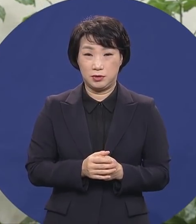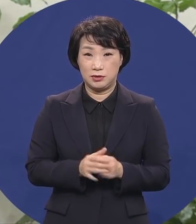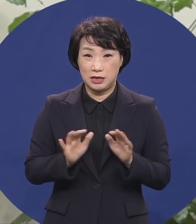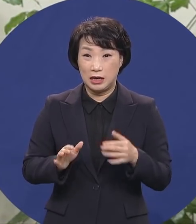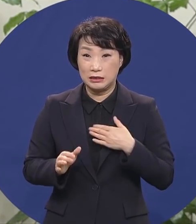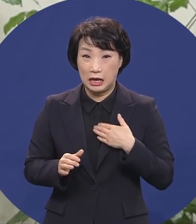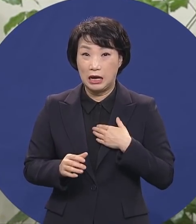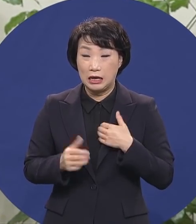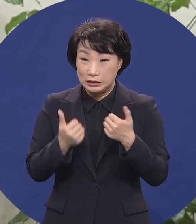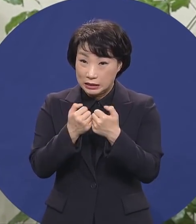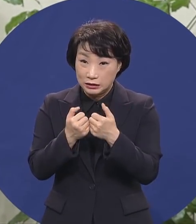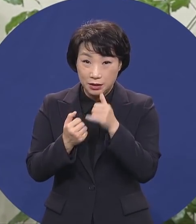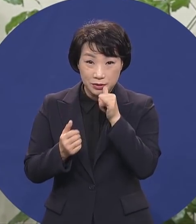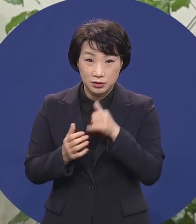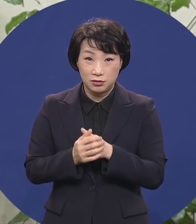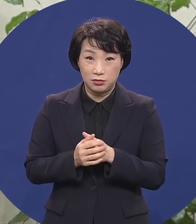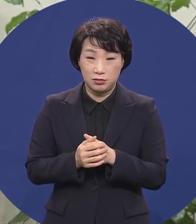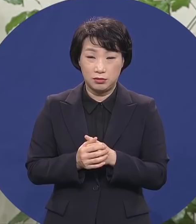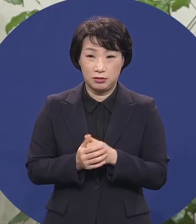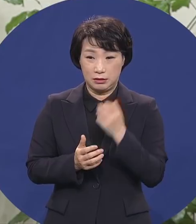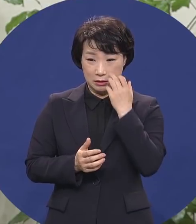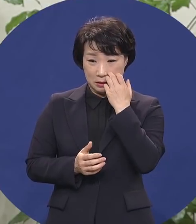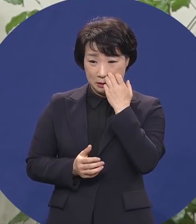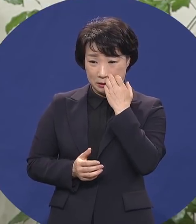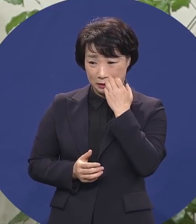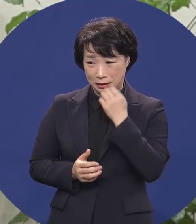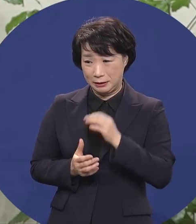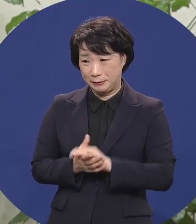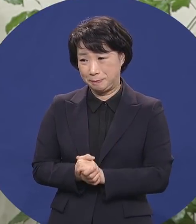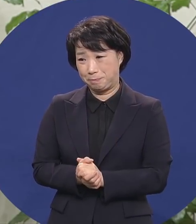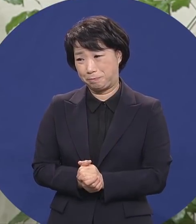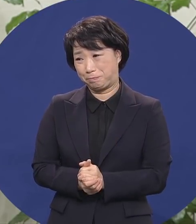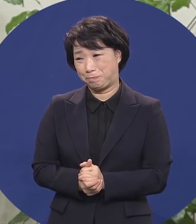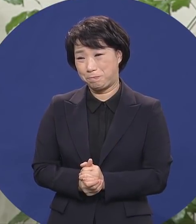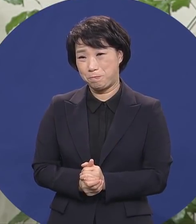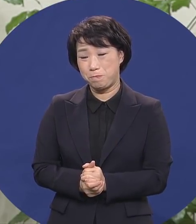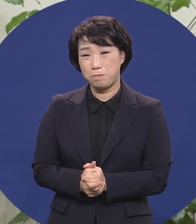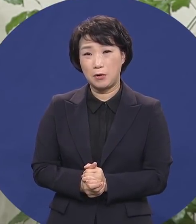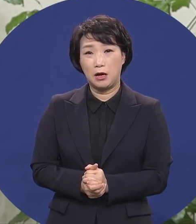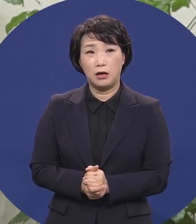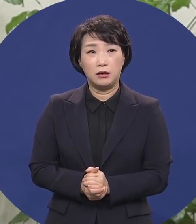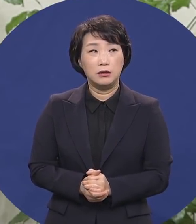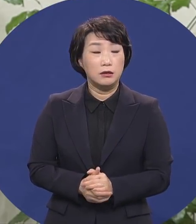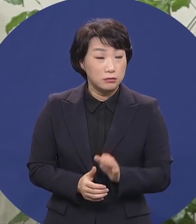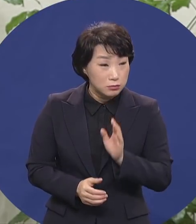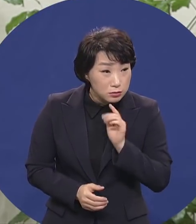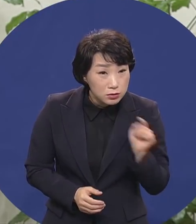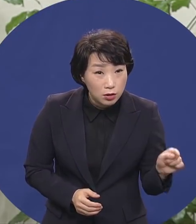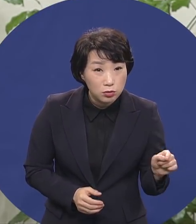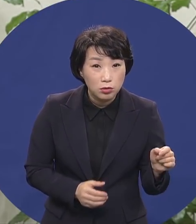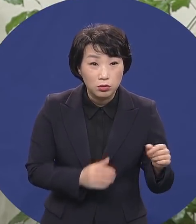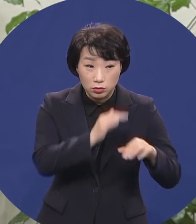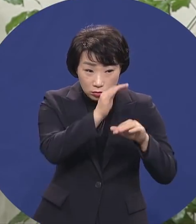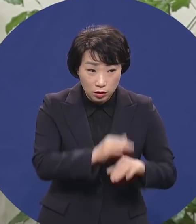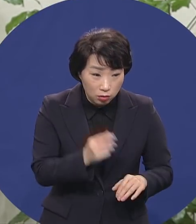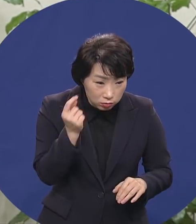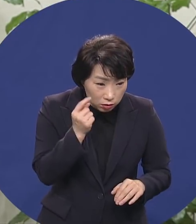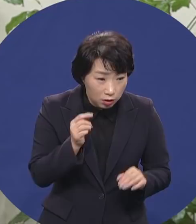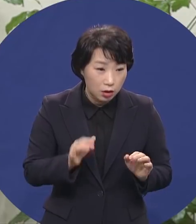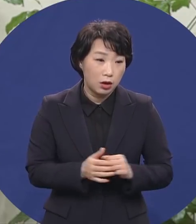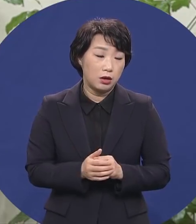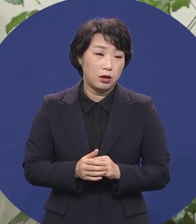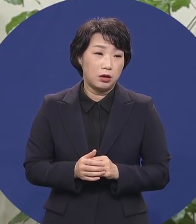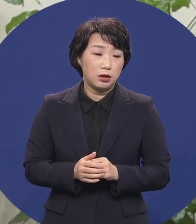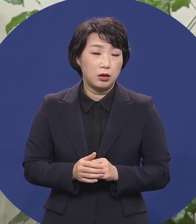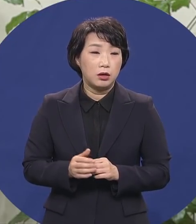목사님과 상담할 때 진짜 사람들이 알면 참